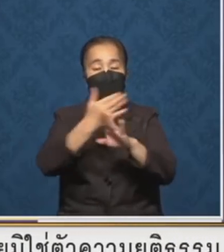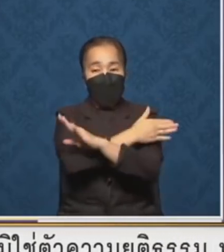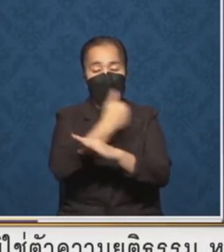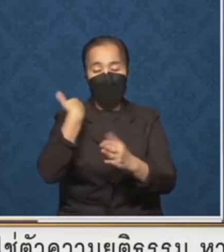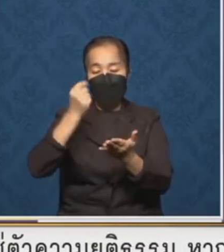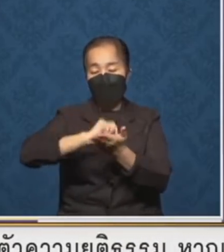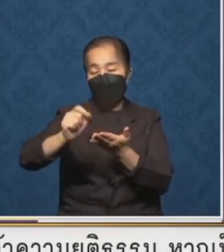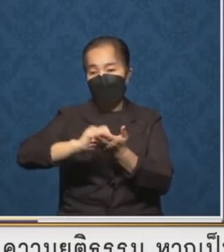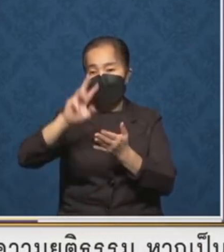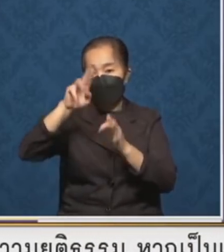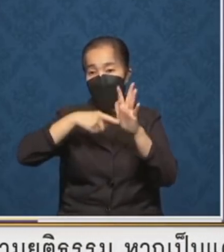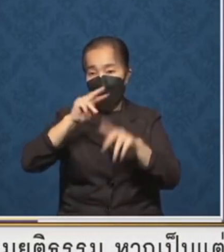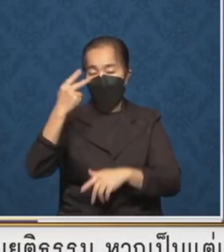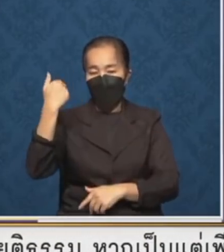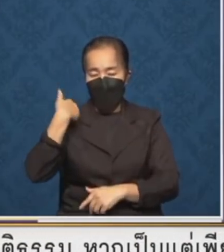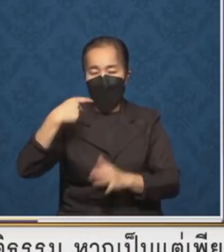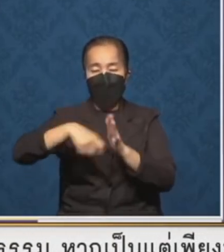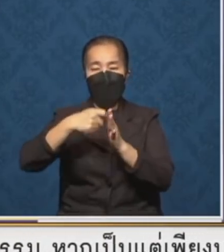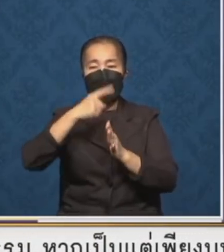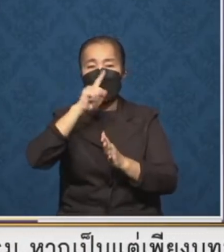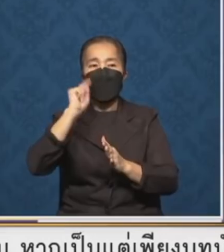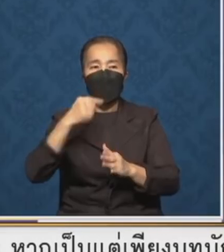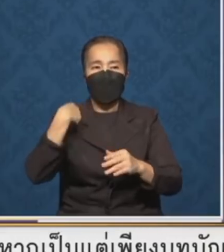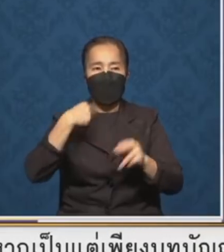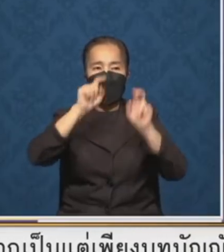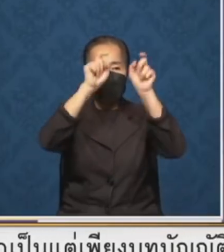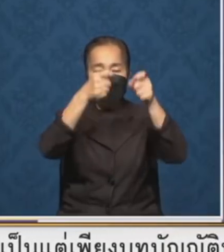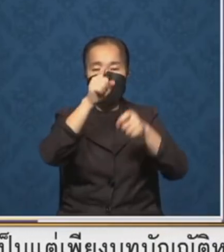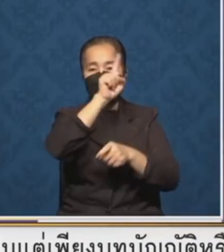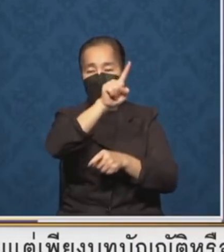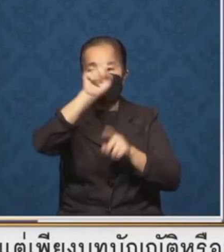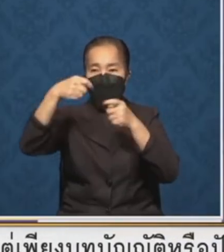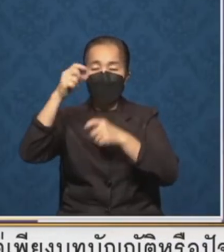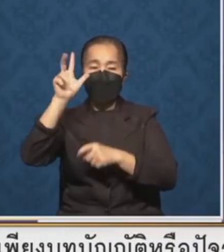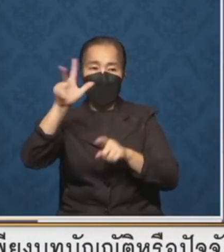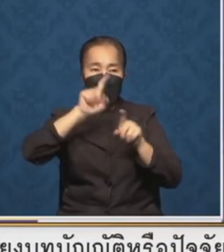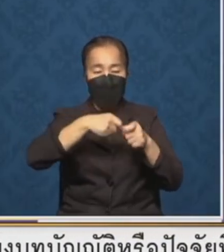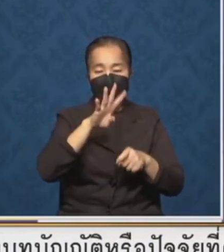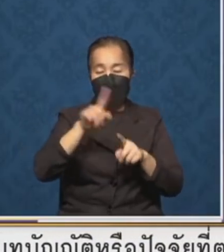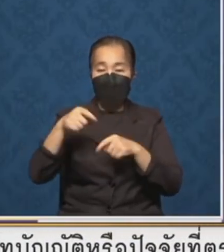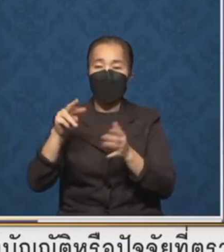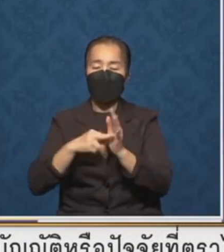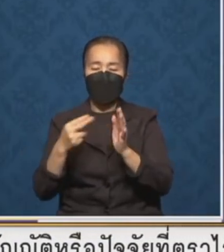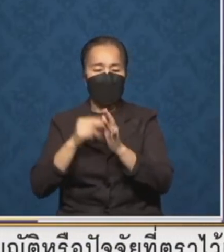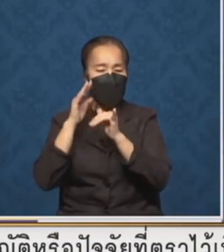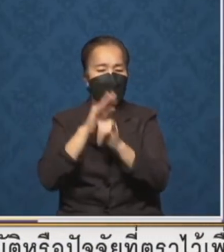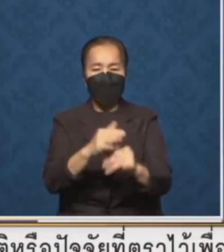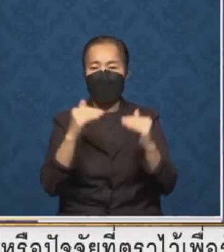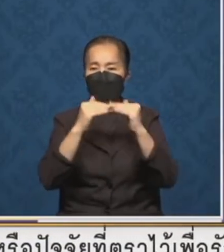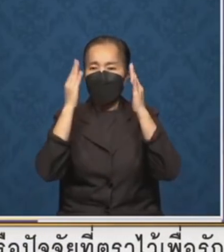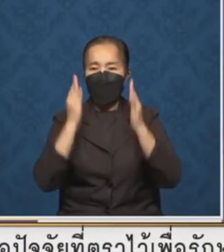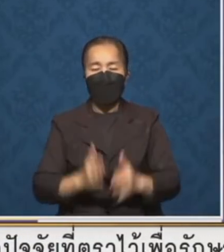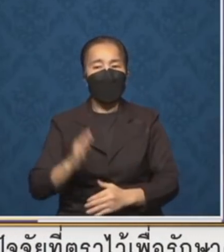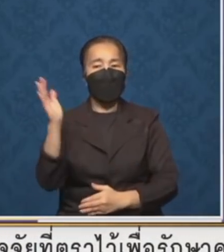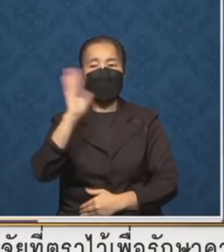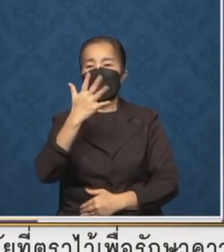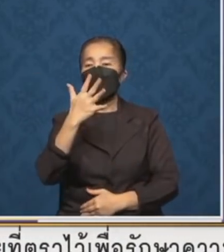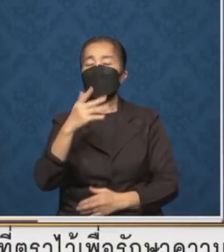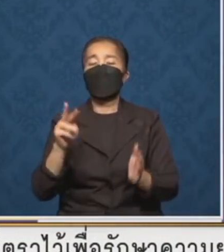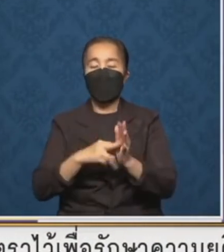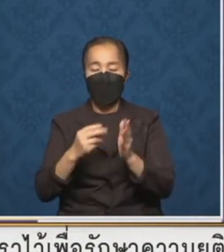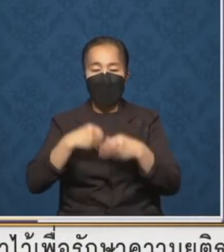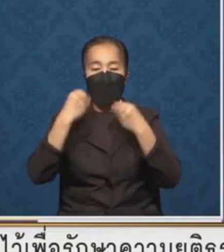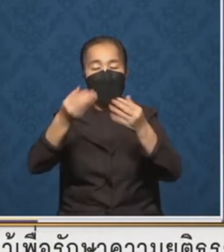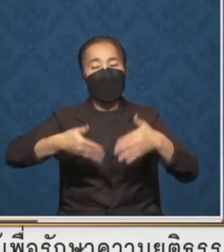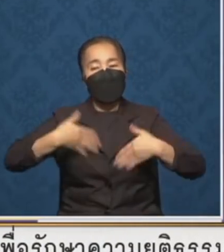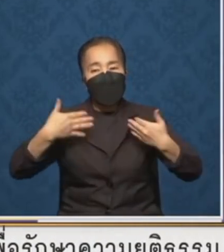างเหตุผลไว้ว่าข้อมูล3วงเล็บนี้เนี่ยมันไม่ใช่ข้อมูลที่อ่อนไหวไม่ได้ละเมิดสิทธิส่วนบุคคลจึงยกเว้นเอาไว้เพื่อความสะดวกของการปฏิบั